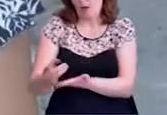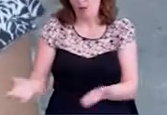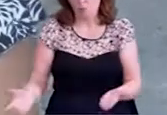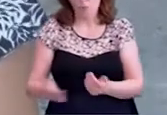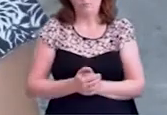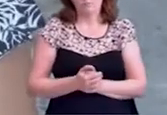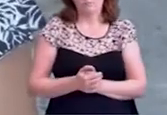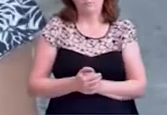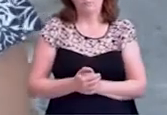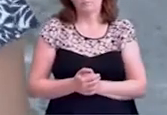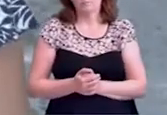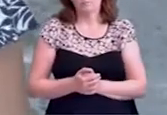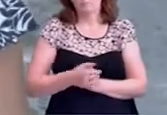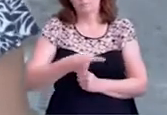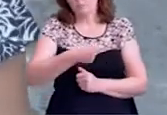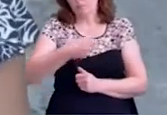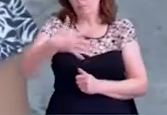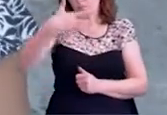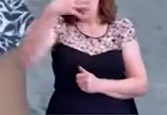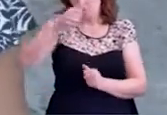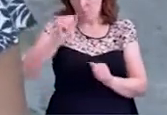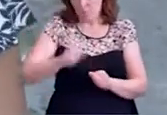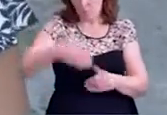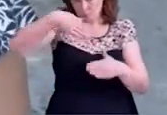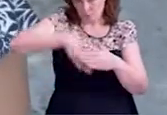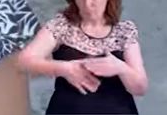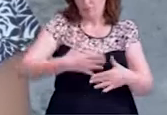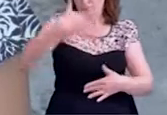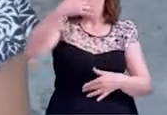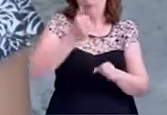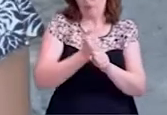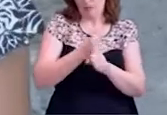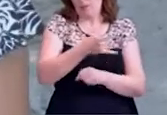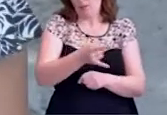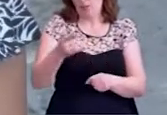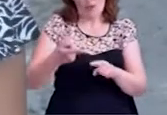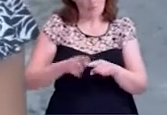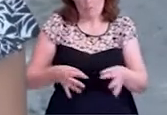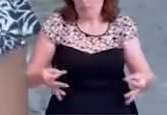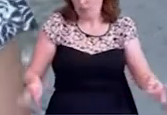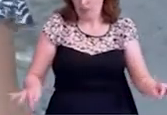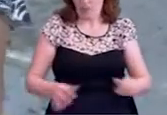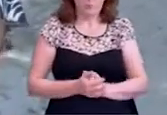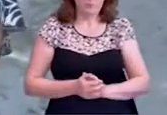Ті ж самі гроші, не один етаж, зробити 5-6 етажів. Це дозволяється на даний момент це зробити. Дітям